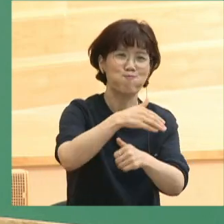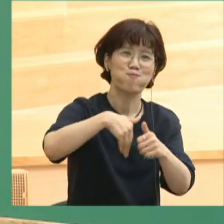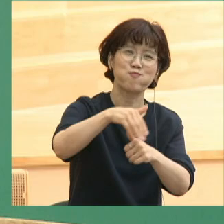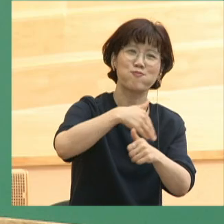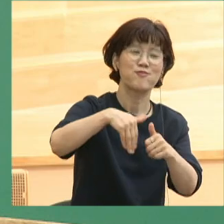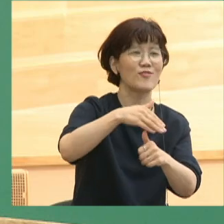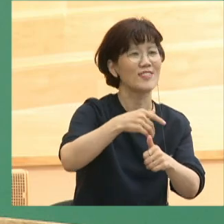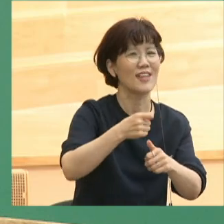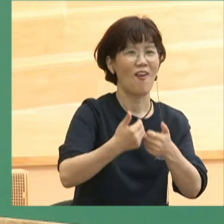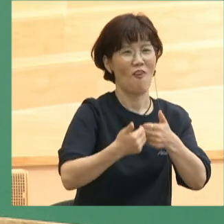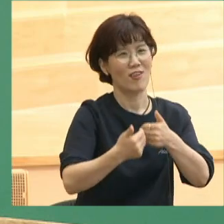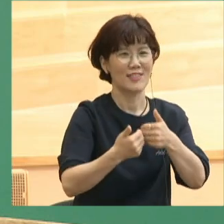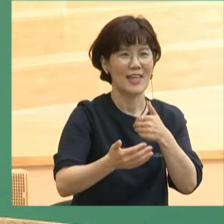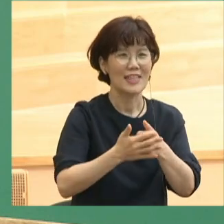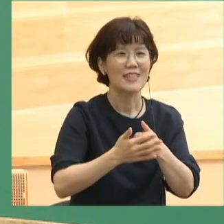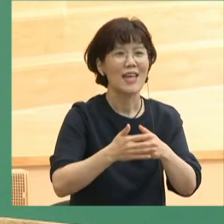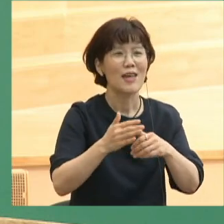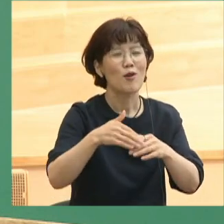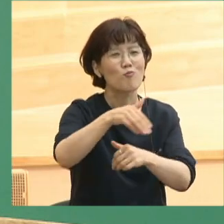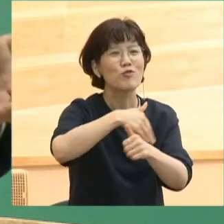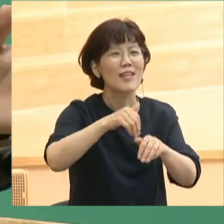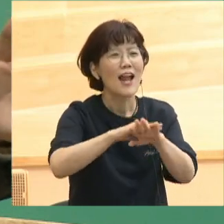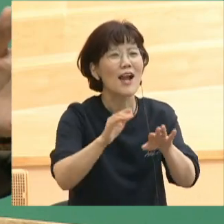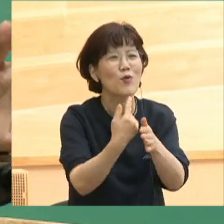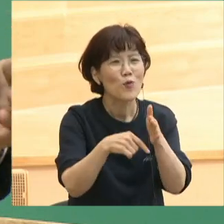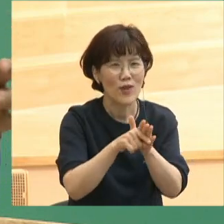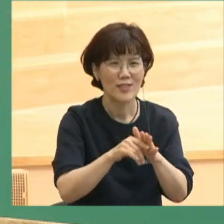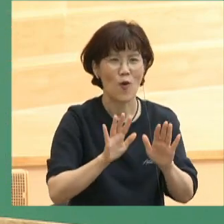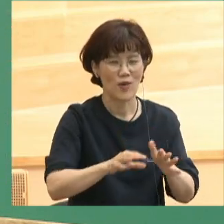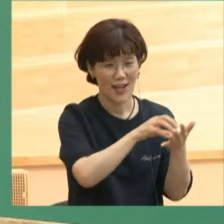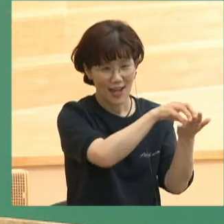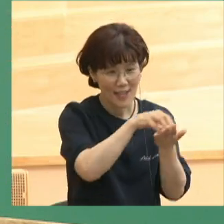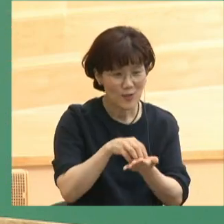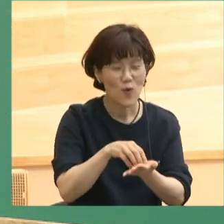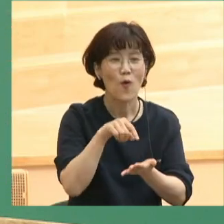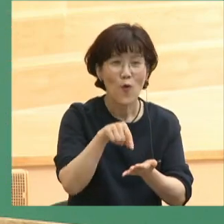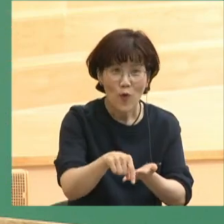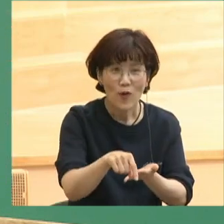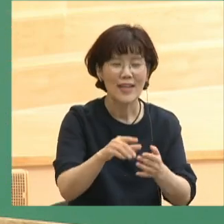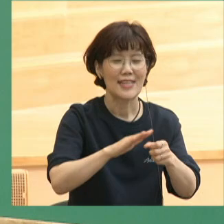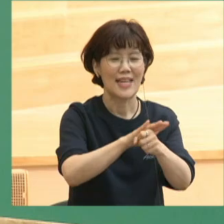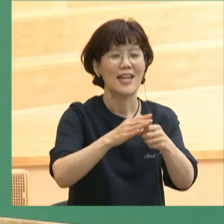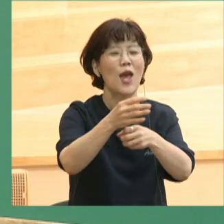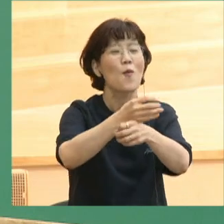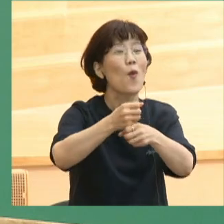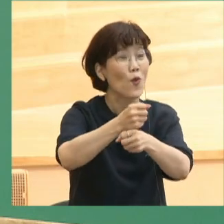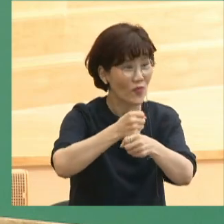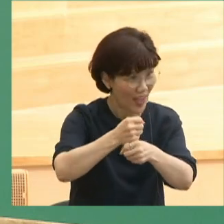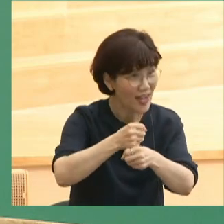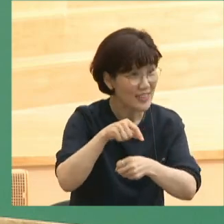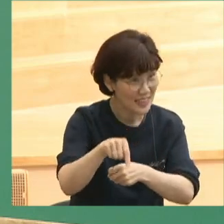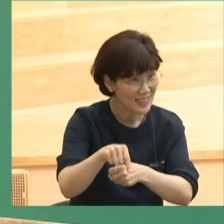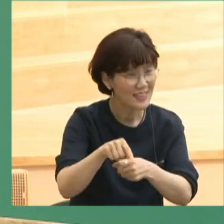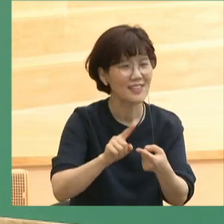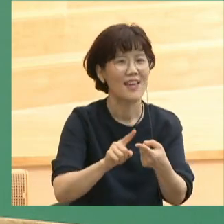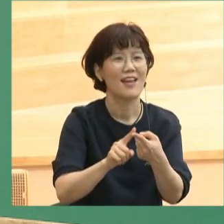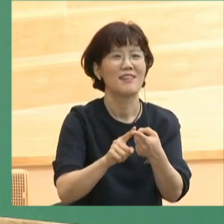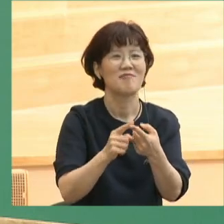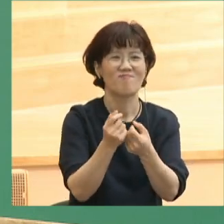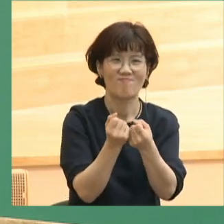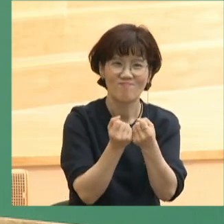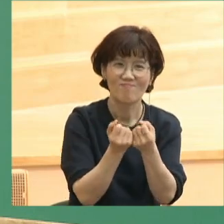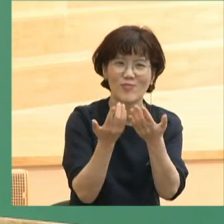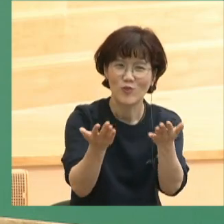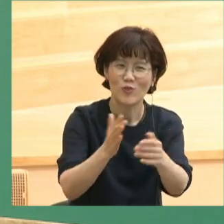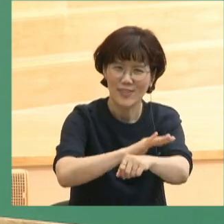풀라고 제가 뭐라고 했냐면, 아, 시장님 저희들이 오늘 가져온 것은 우리 교회에서 한 사랑의 보따리 이겁니다. 잘 좀